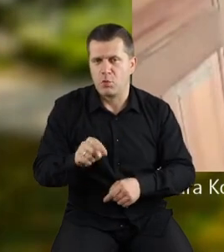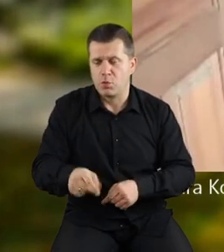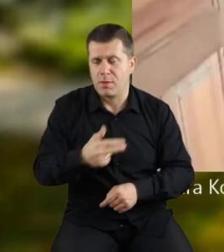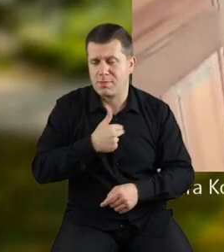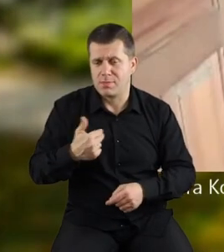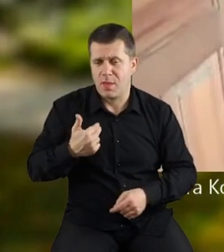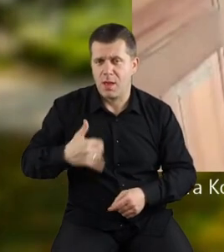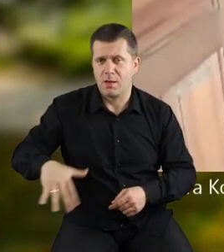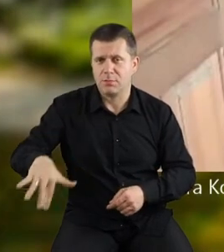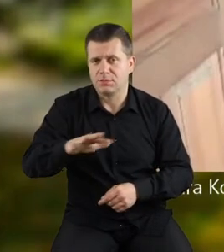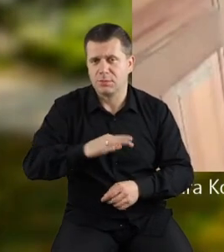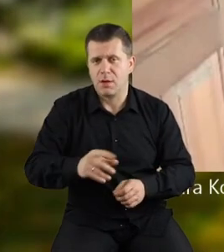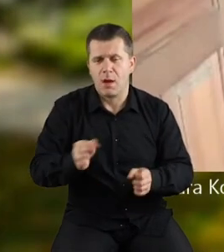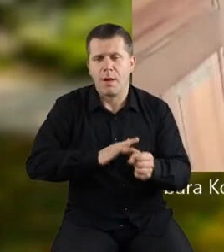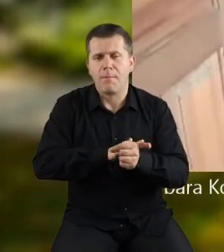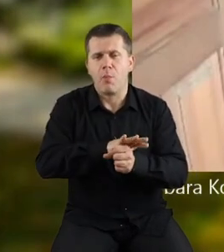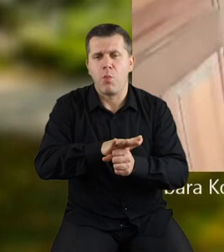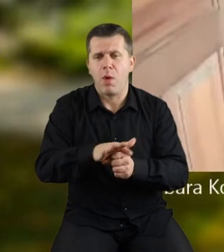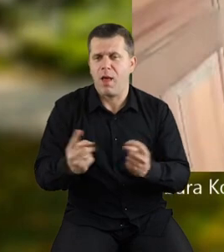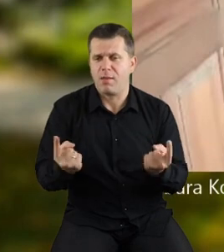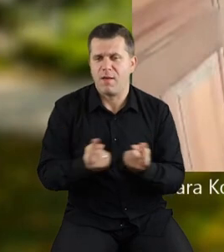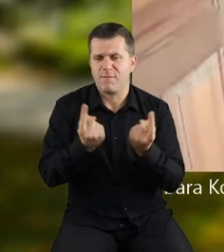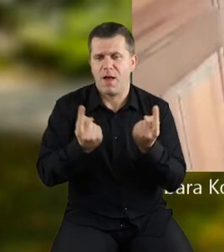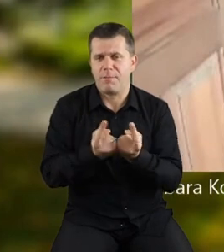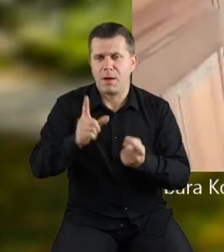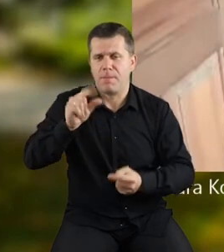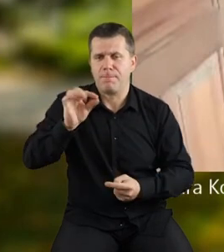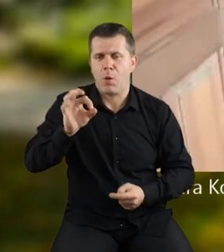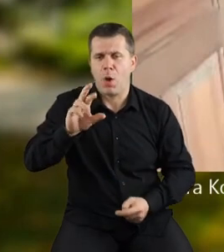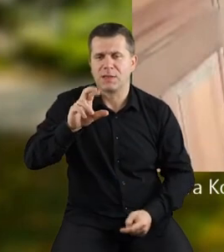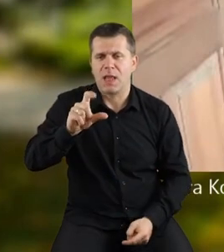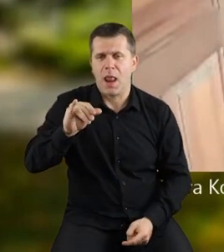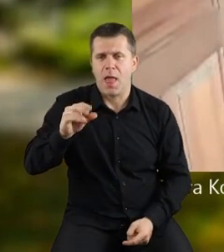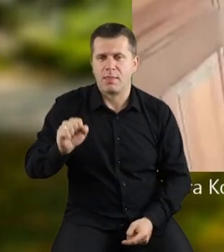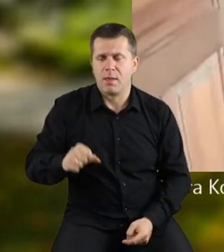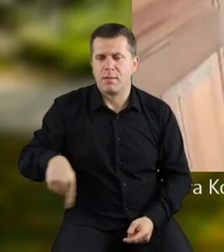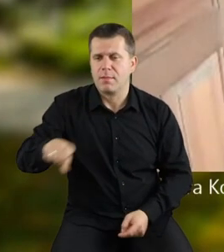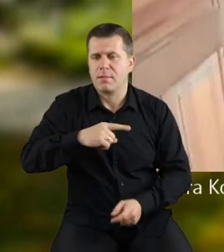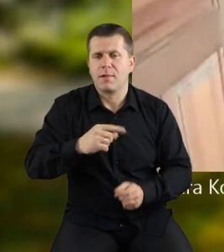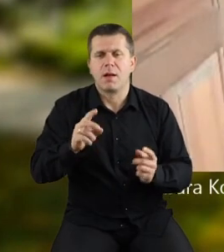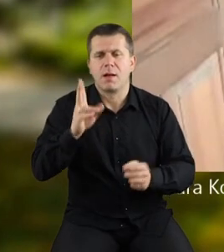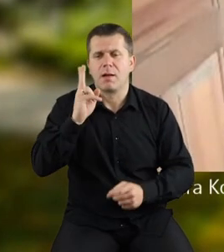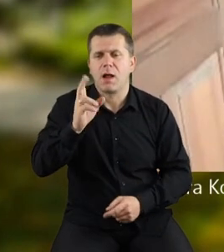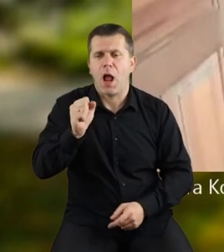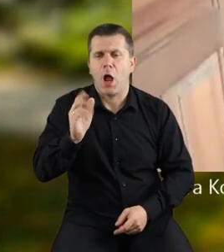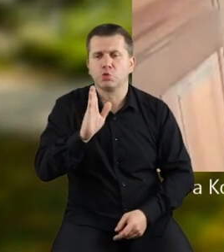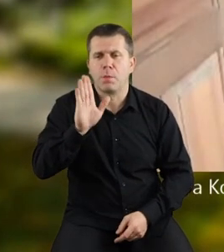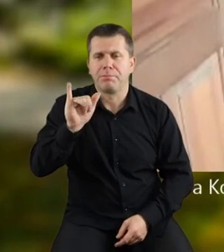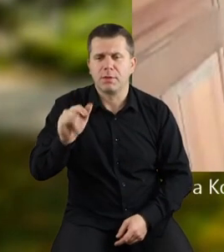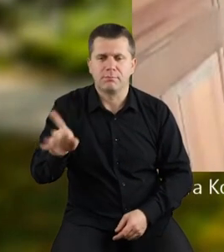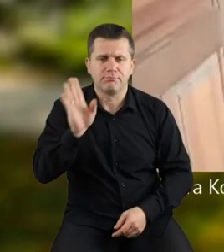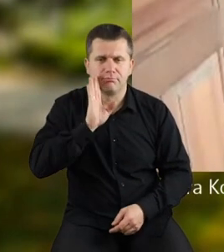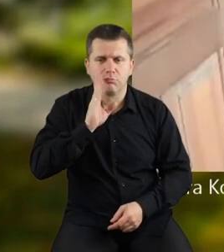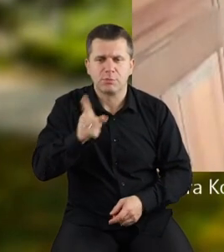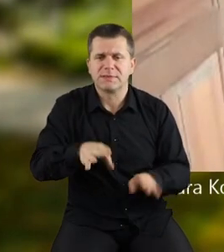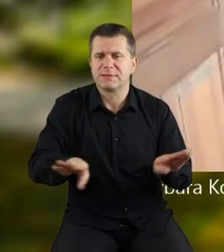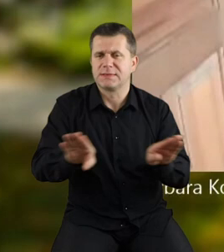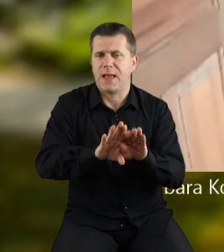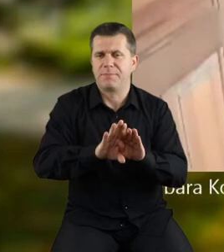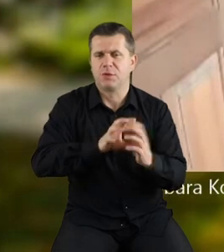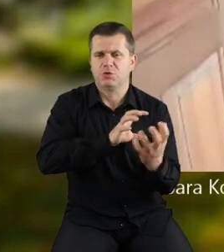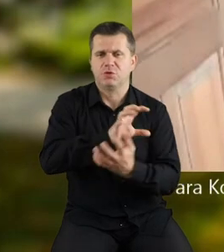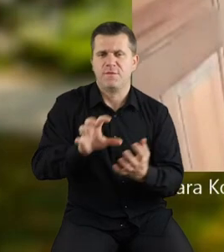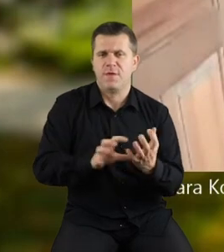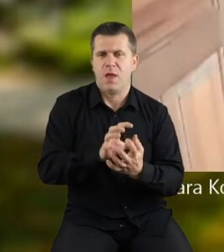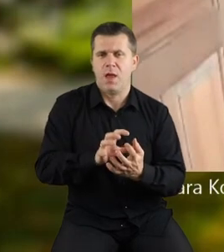nasza tutejsza popularna fabryka porcelany. Kaszubi to wciąż